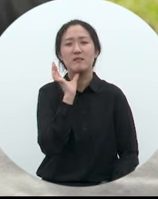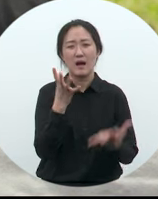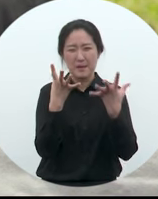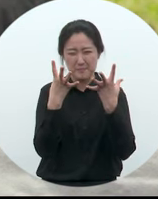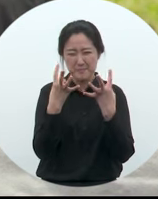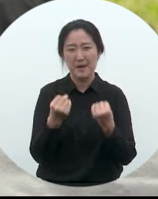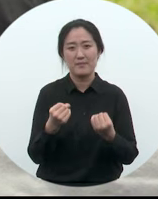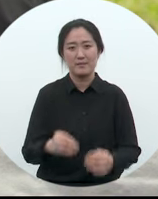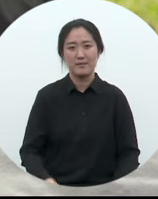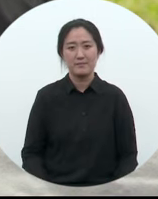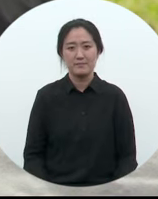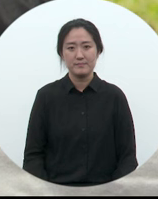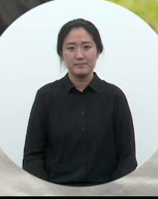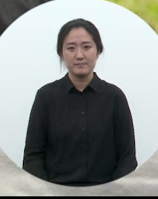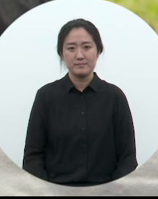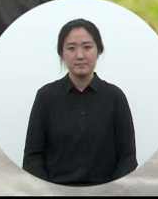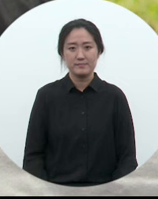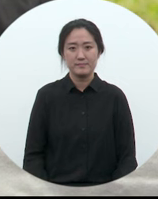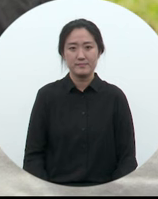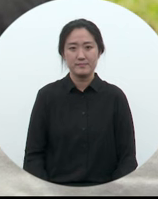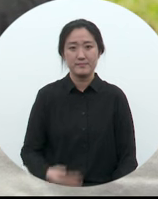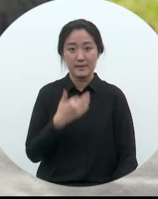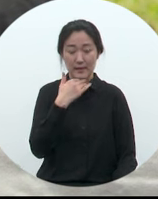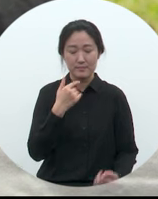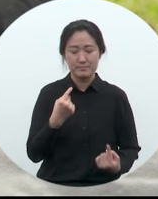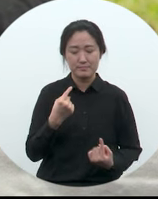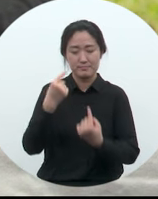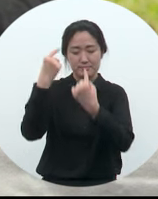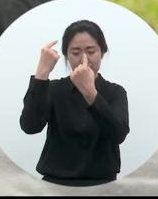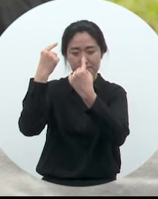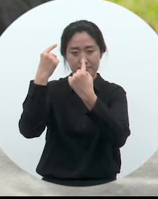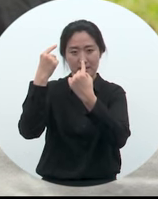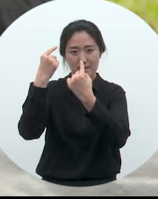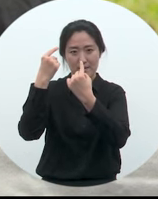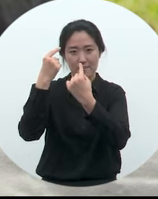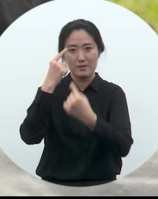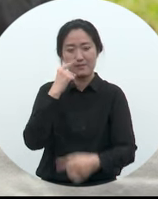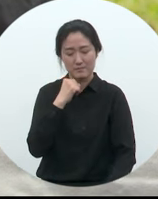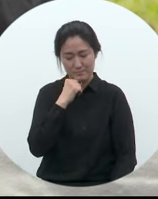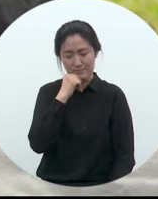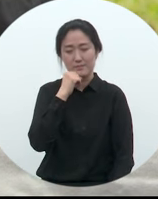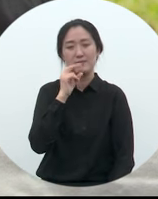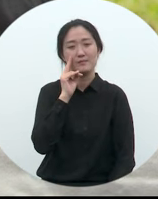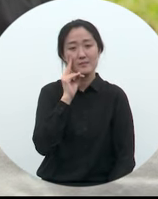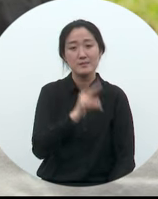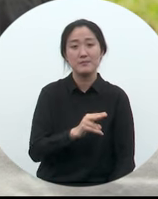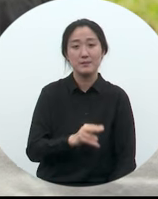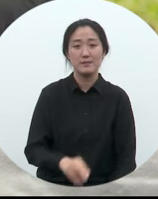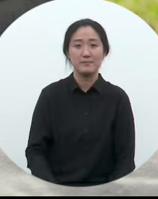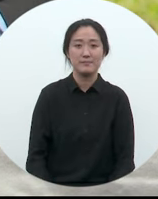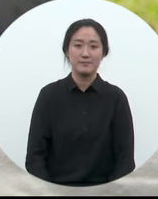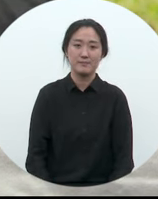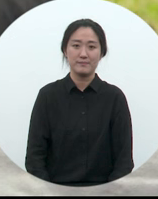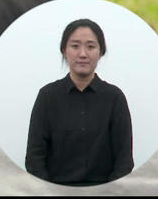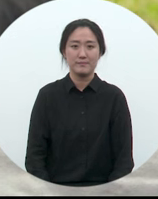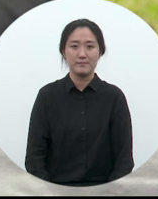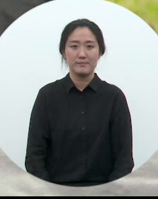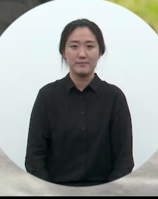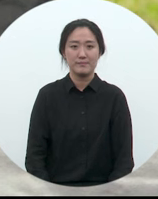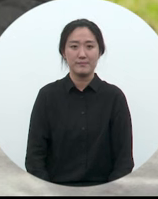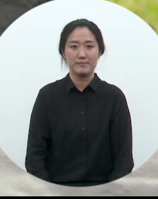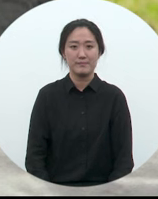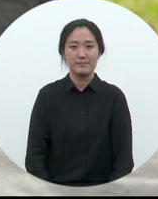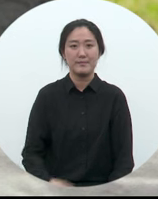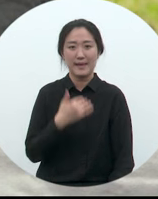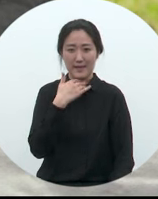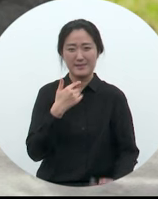드신 어르신들한테 식곤증이 많이 생깁니다. 그래서 식곤증이 나이를 들게 되면은 점점 더 심해지는데